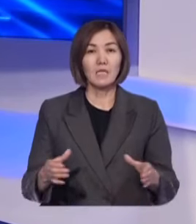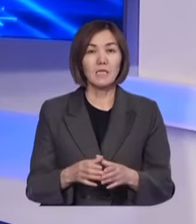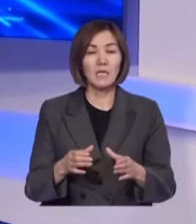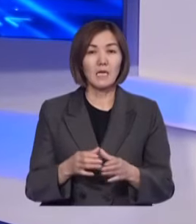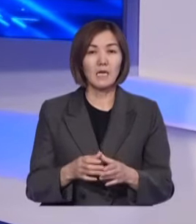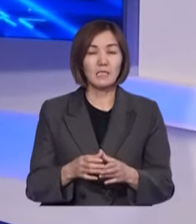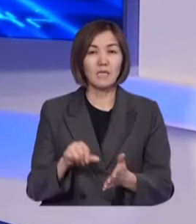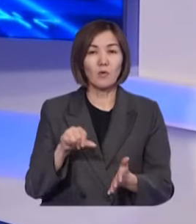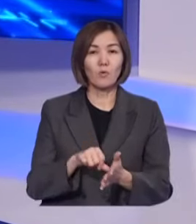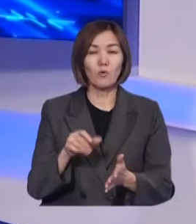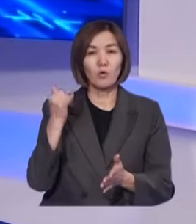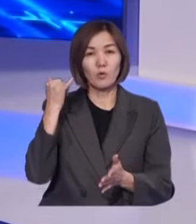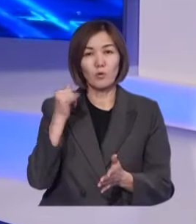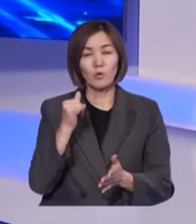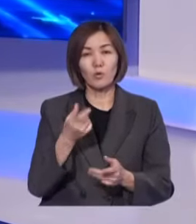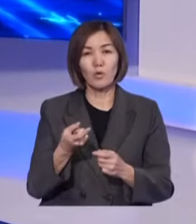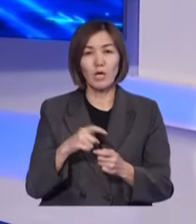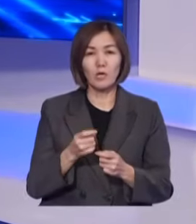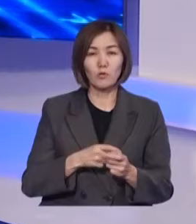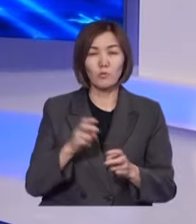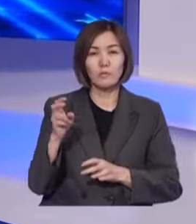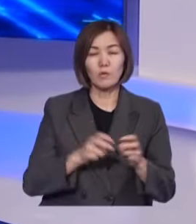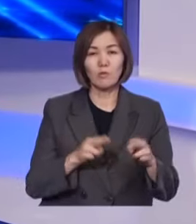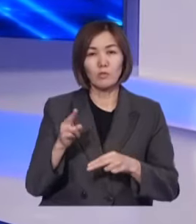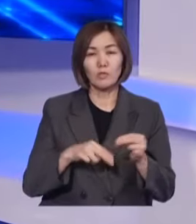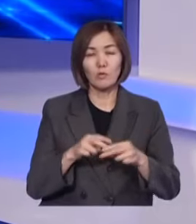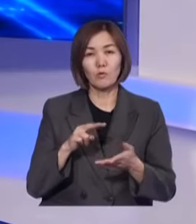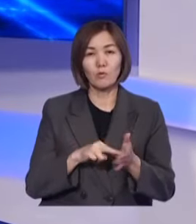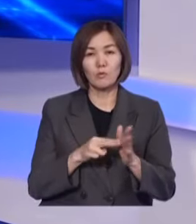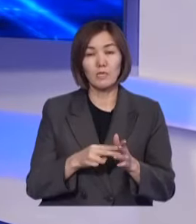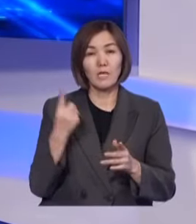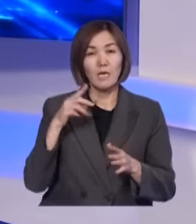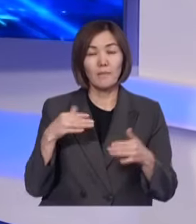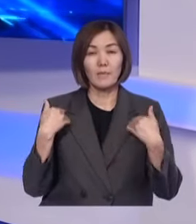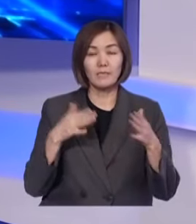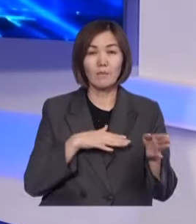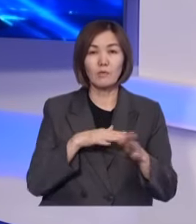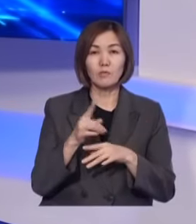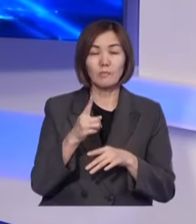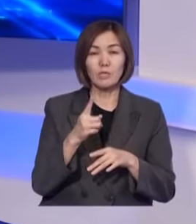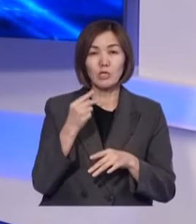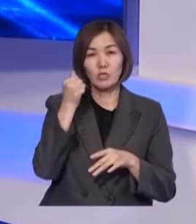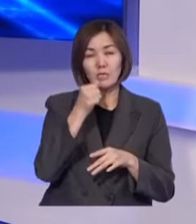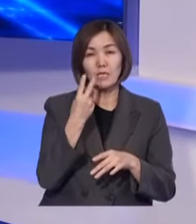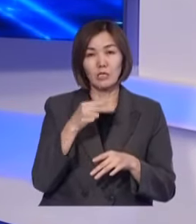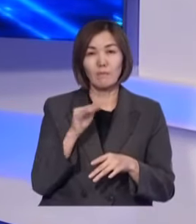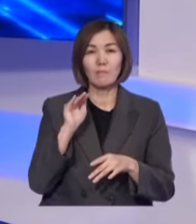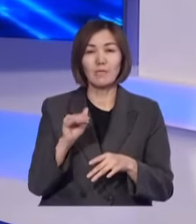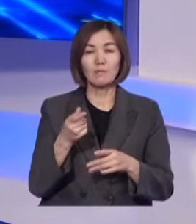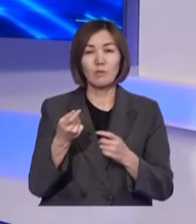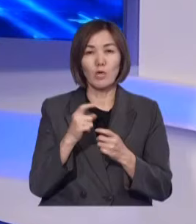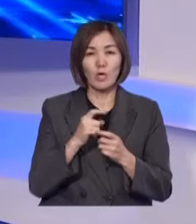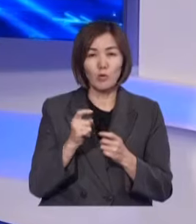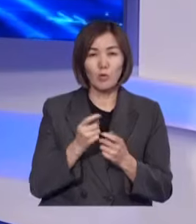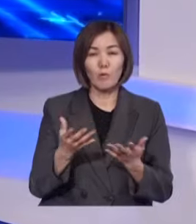Делегация өкілі Ұйғыр ауданында картоп зауытын салуды көздейді. Егер де бастама жүзеге асса, жылына 25 мың тонна картоп өнімін алуды